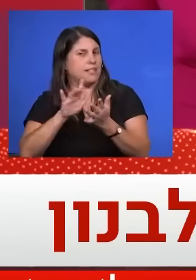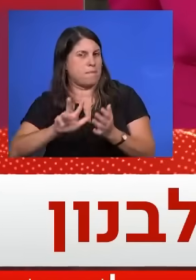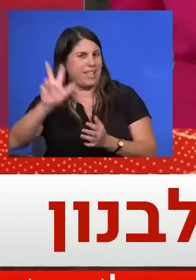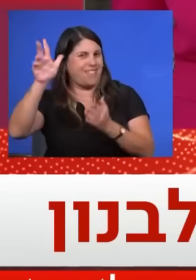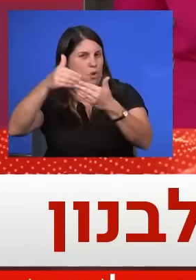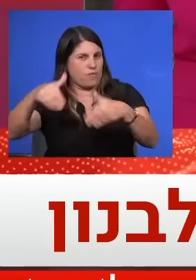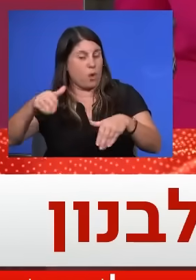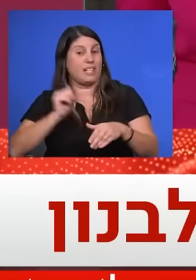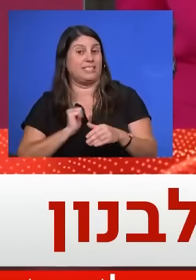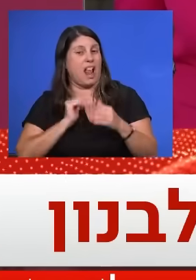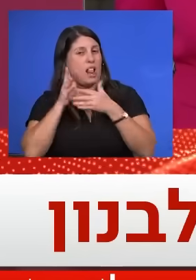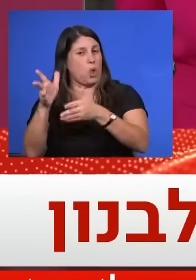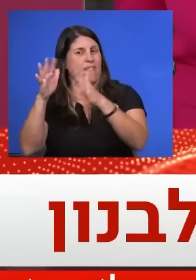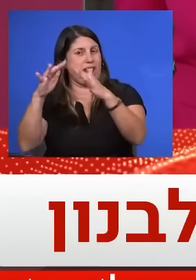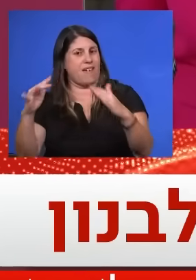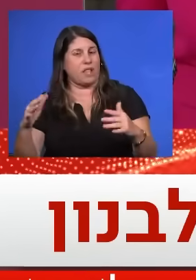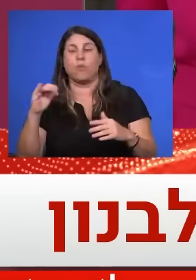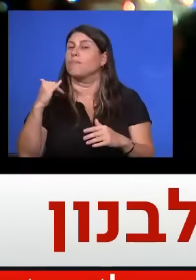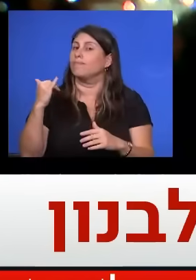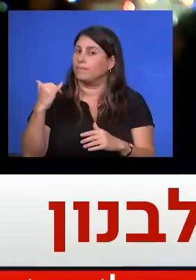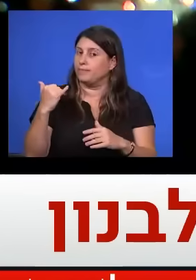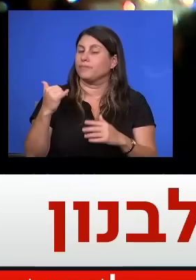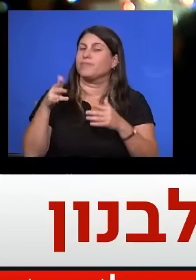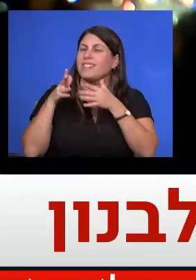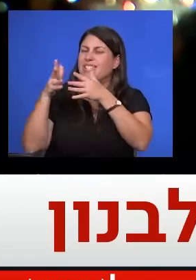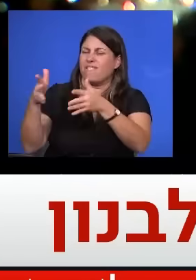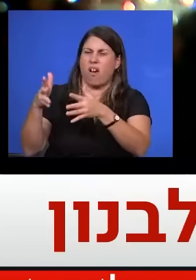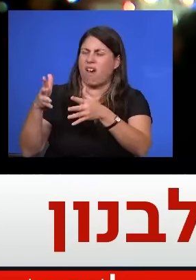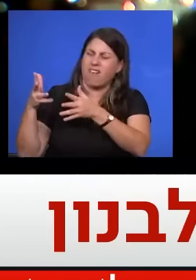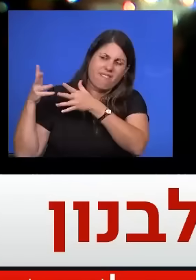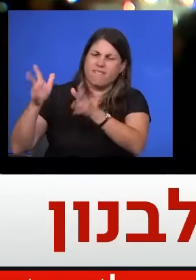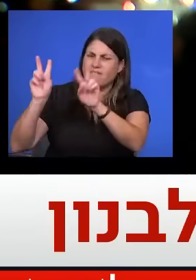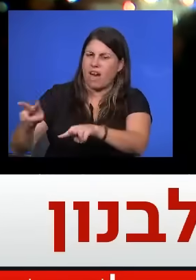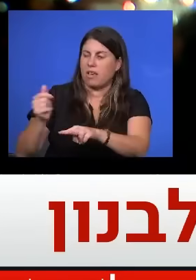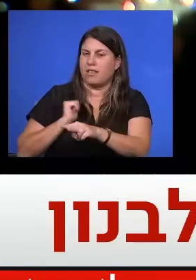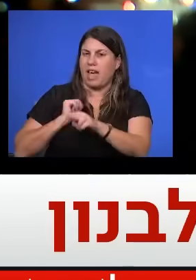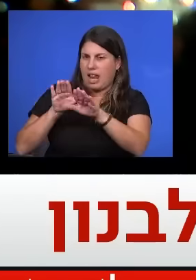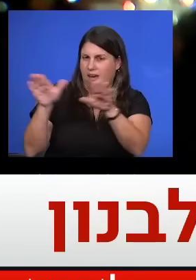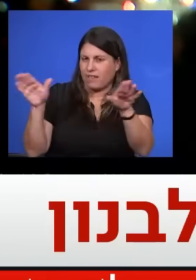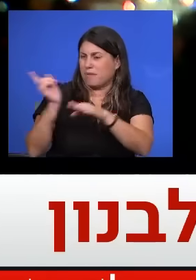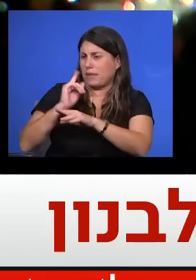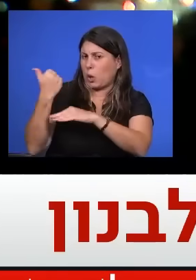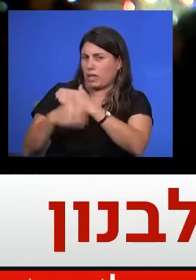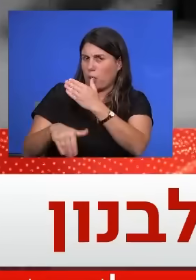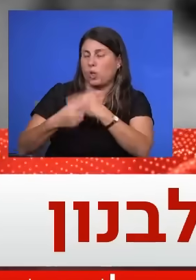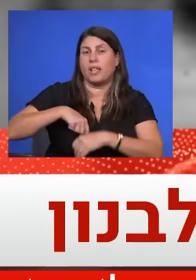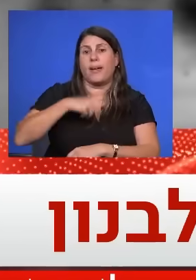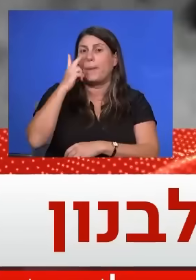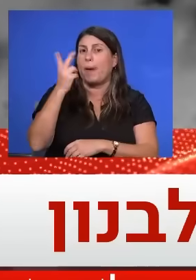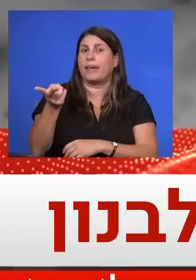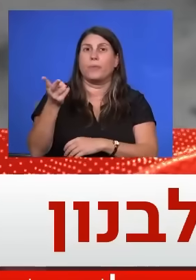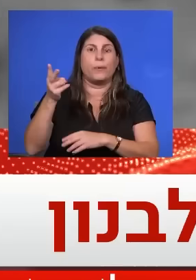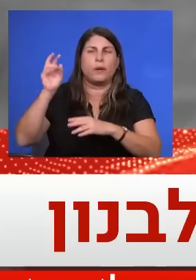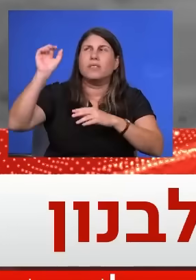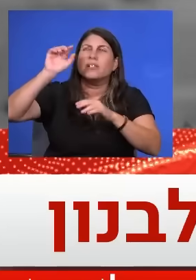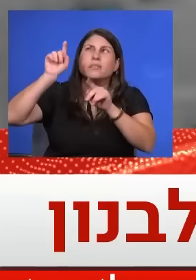בלבנון. נכון, ככל הנראה תקיפה עוצמתית מאוד של חיל אוויר. בדקות האחרונות ראינו כאן הבזקים בשמיים, מה שנראה